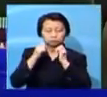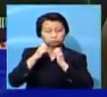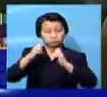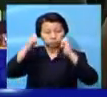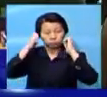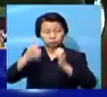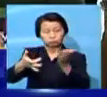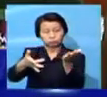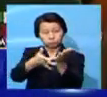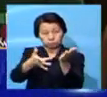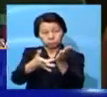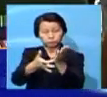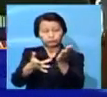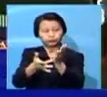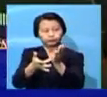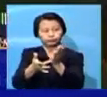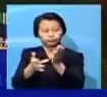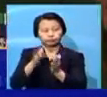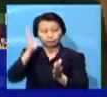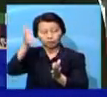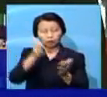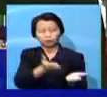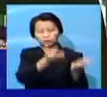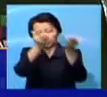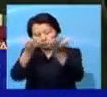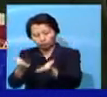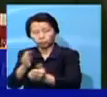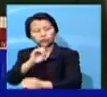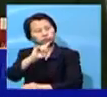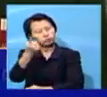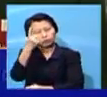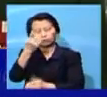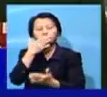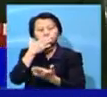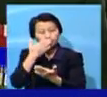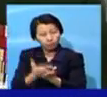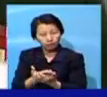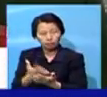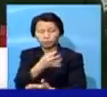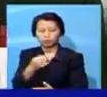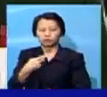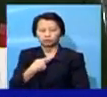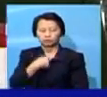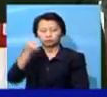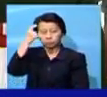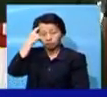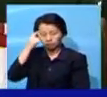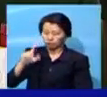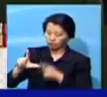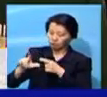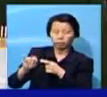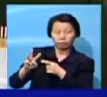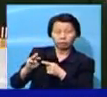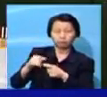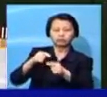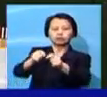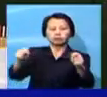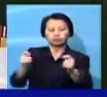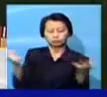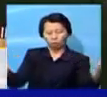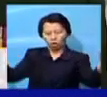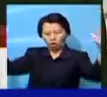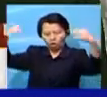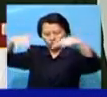this tenology akan membawa satu yang baik dan kita anggap pan lima ni tempat pertemuan